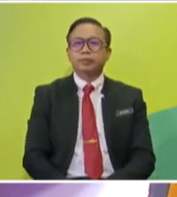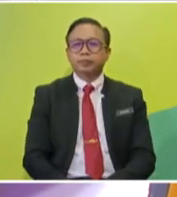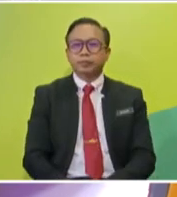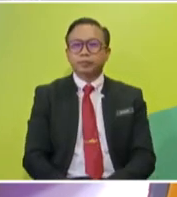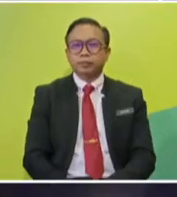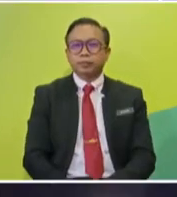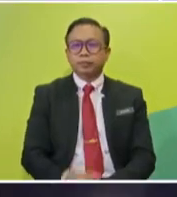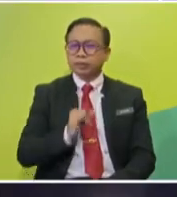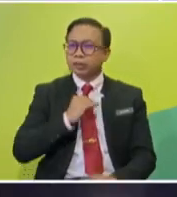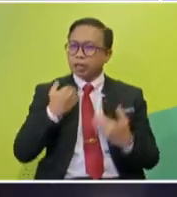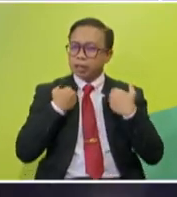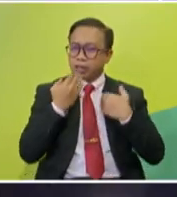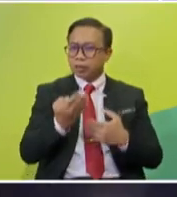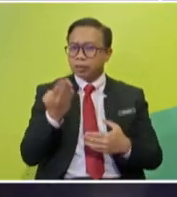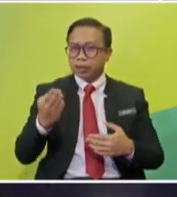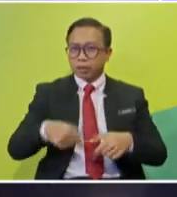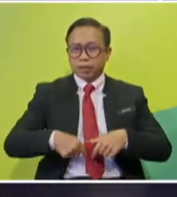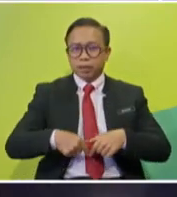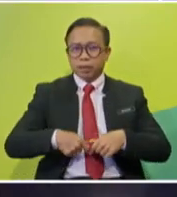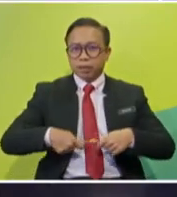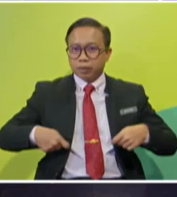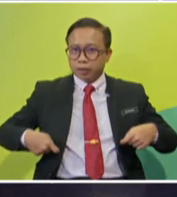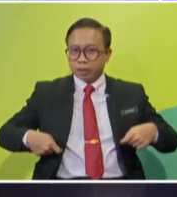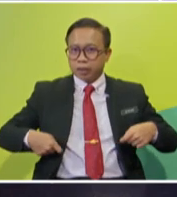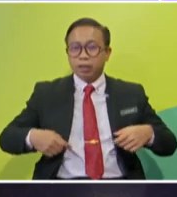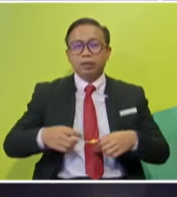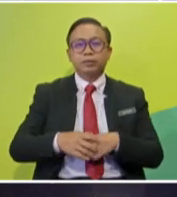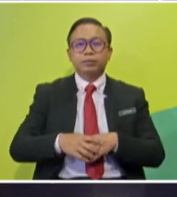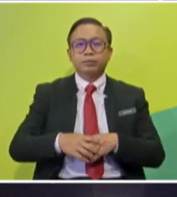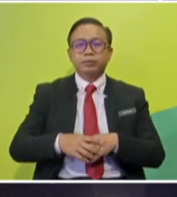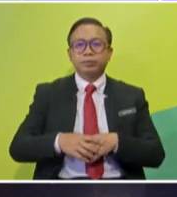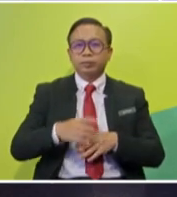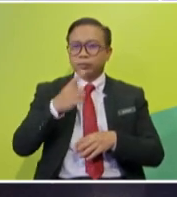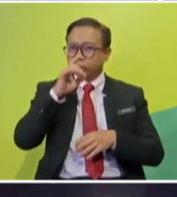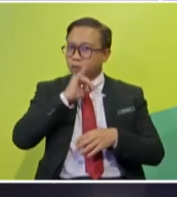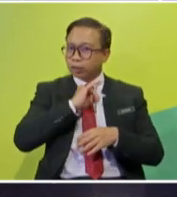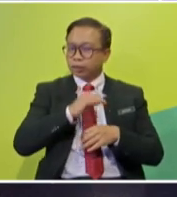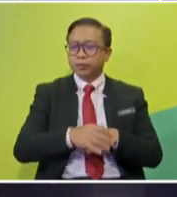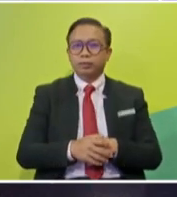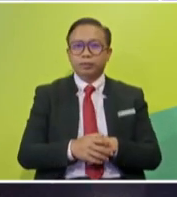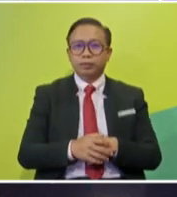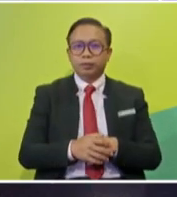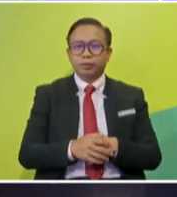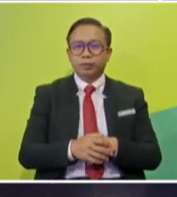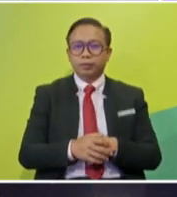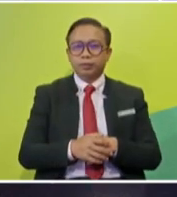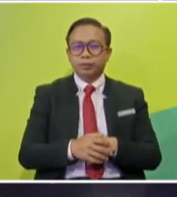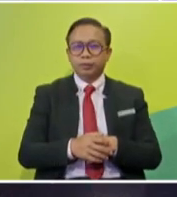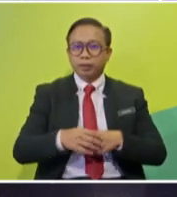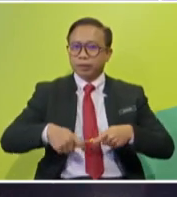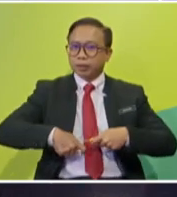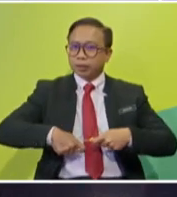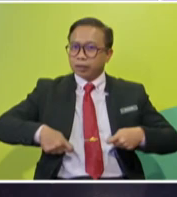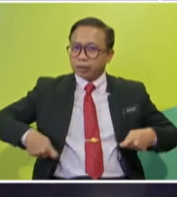saya ada beli tali pinggang untuk diri saya tali pinggang eh cek gusi inilah tali pinggangnya